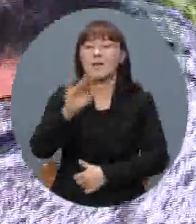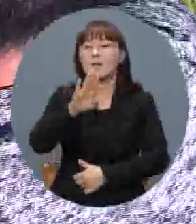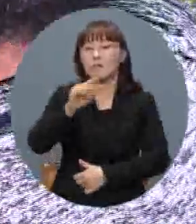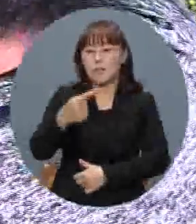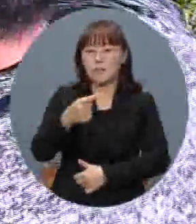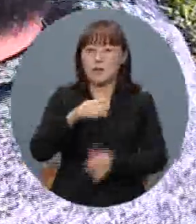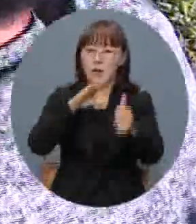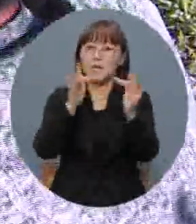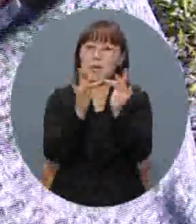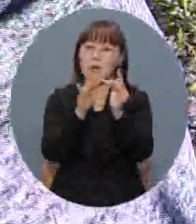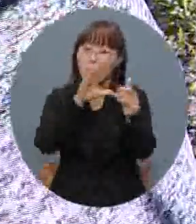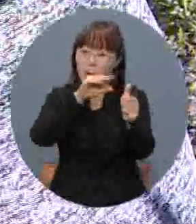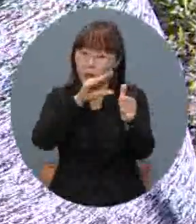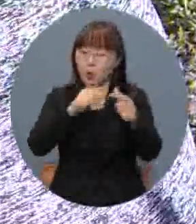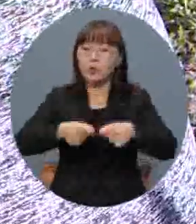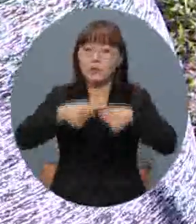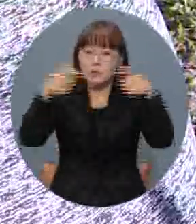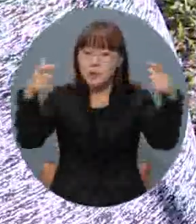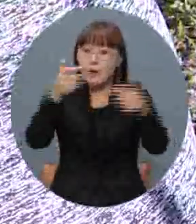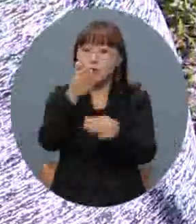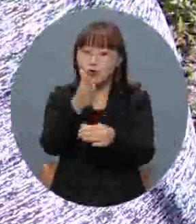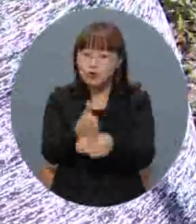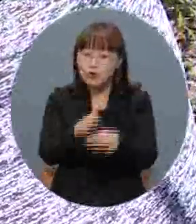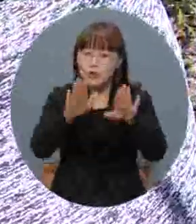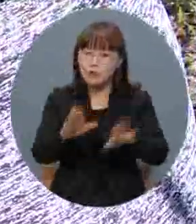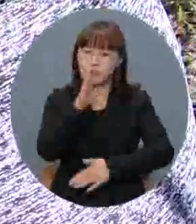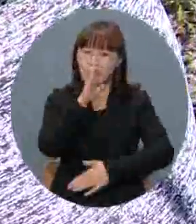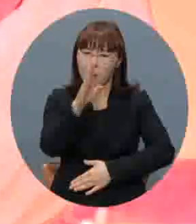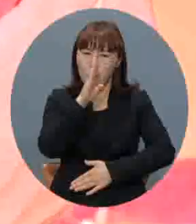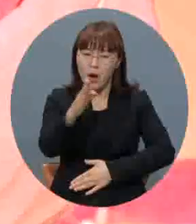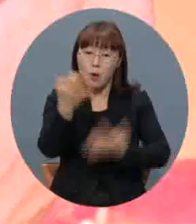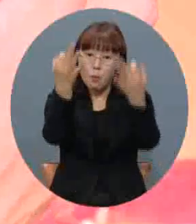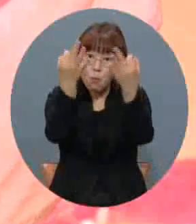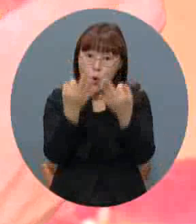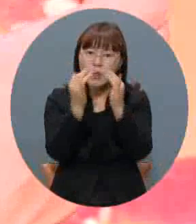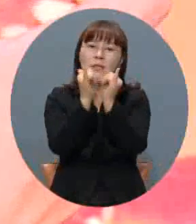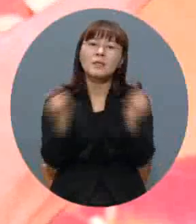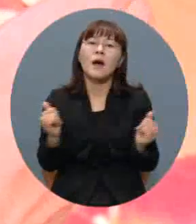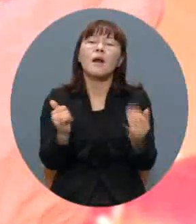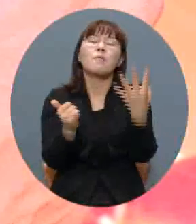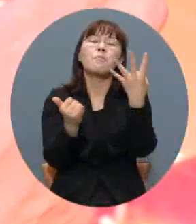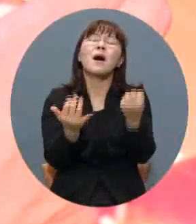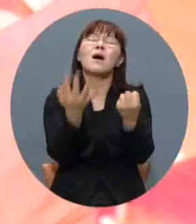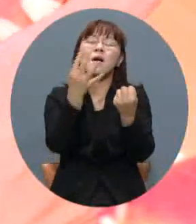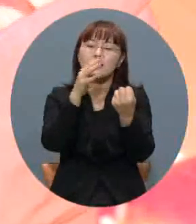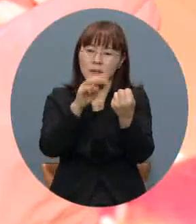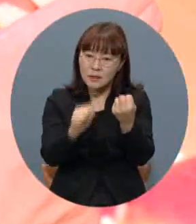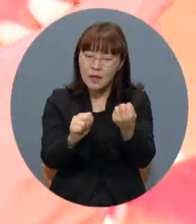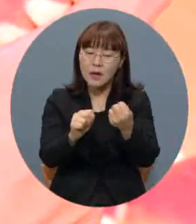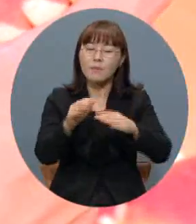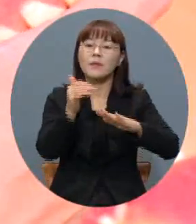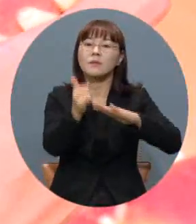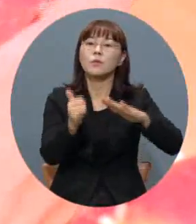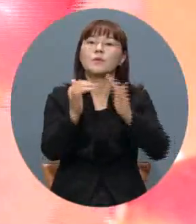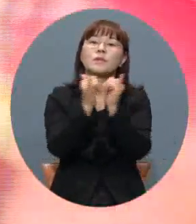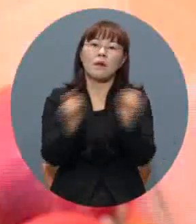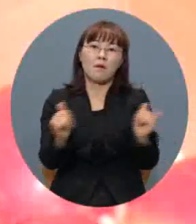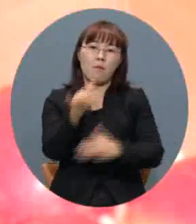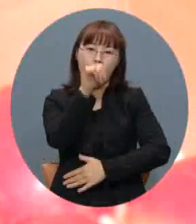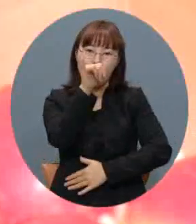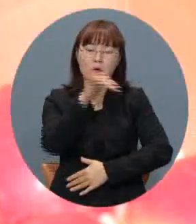운영하는 농민이 늘면서 최근에는 실시간 시청자가 수천 명에 이르는 농민 판매자도 등장하고 있습니다.